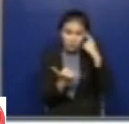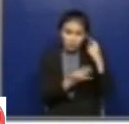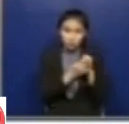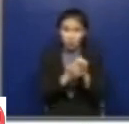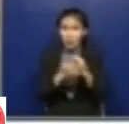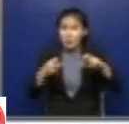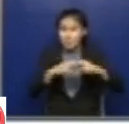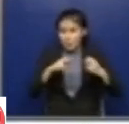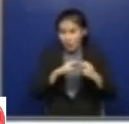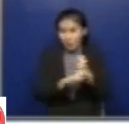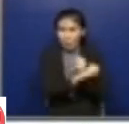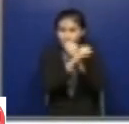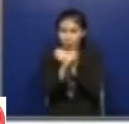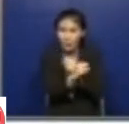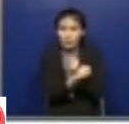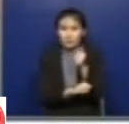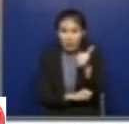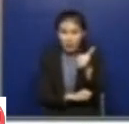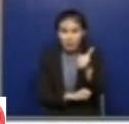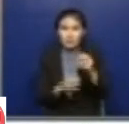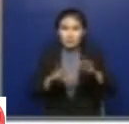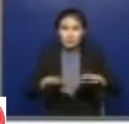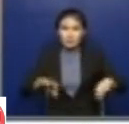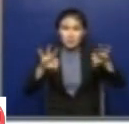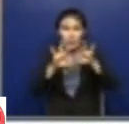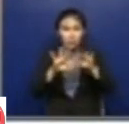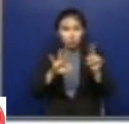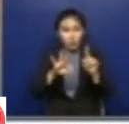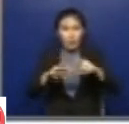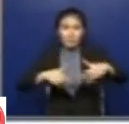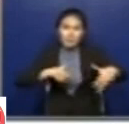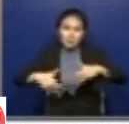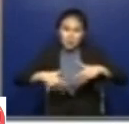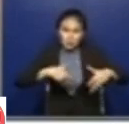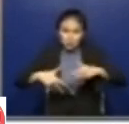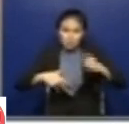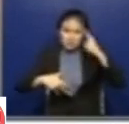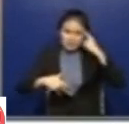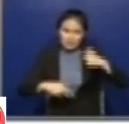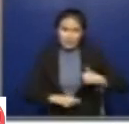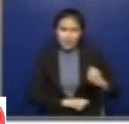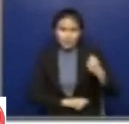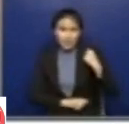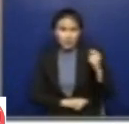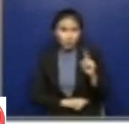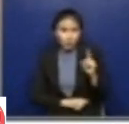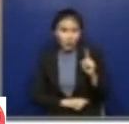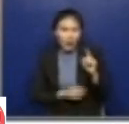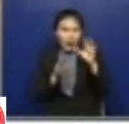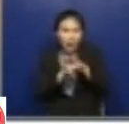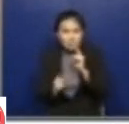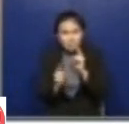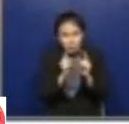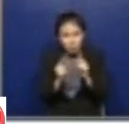ากเหมืองได้สำคัญที่สุดคือประชาชนจะมีอำนาจต่อรองกับ